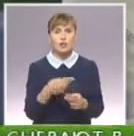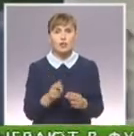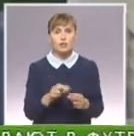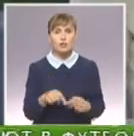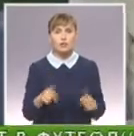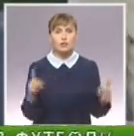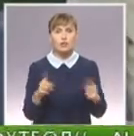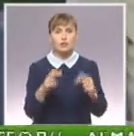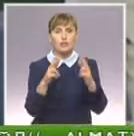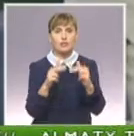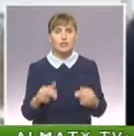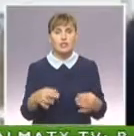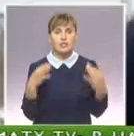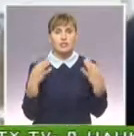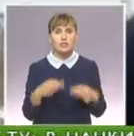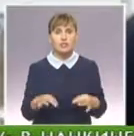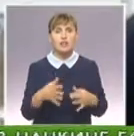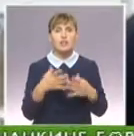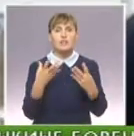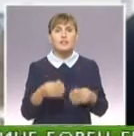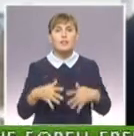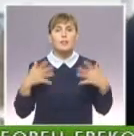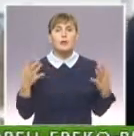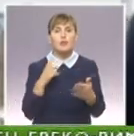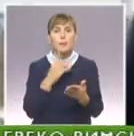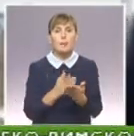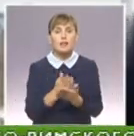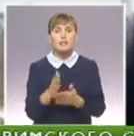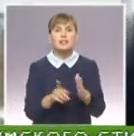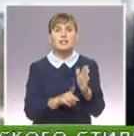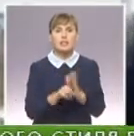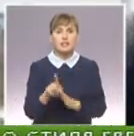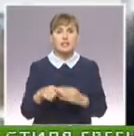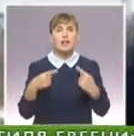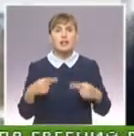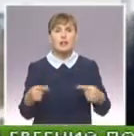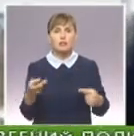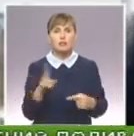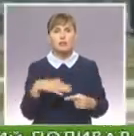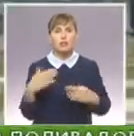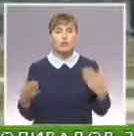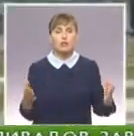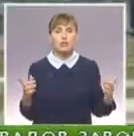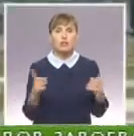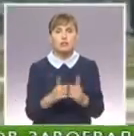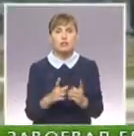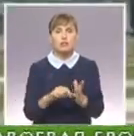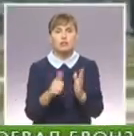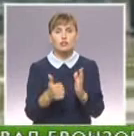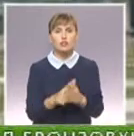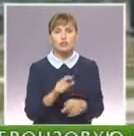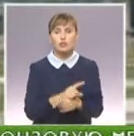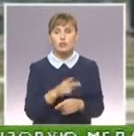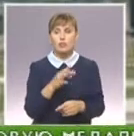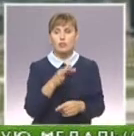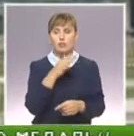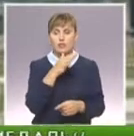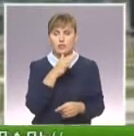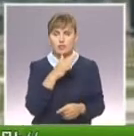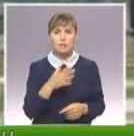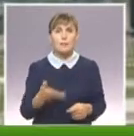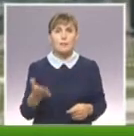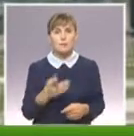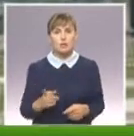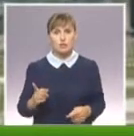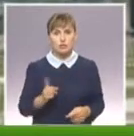здесь, во Дворце независимости. День большой политики в Минске стартовал с ряда двухсторонних встреч. В 16 часов по предварительной версии мы